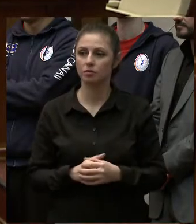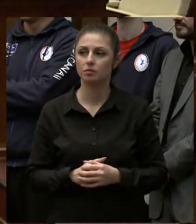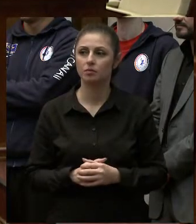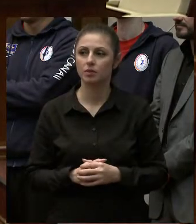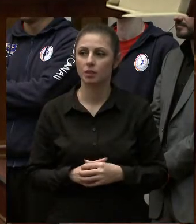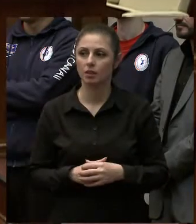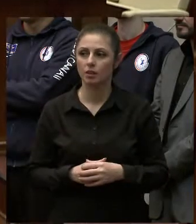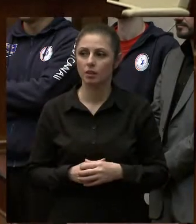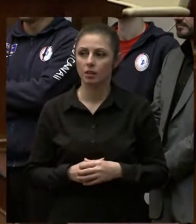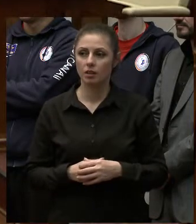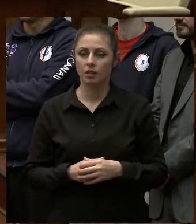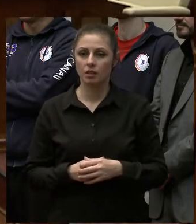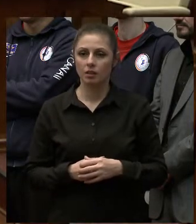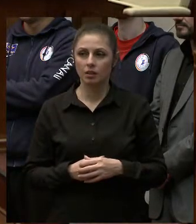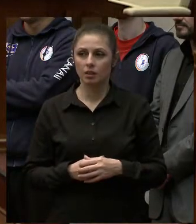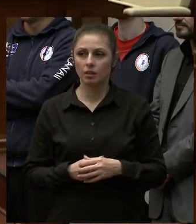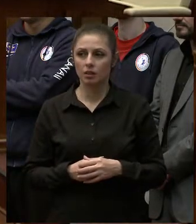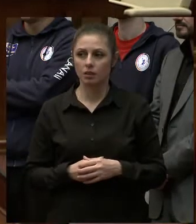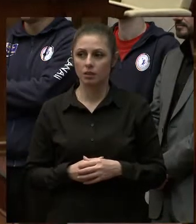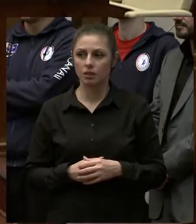ikinci dönem